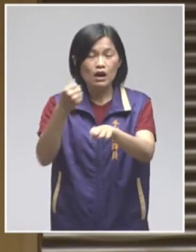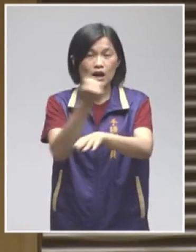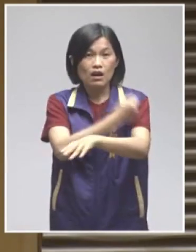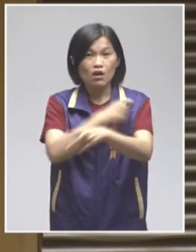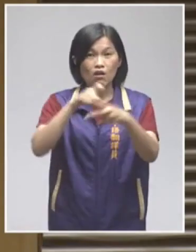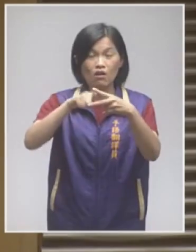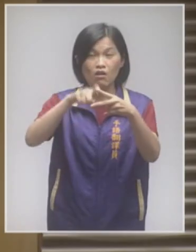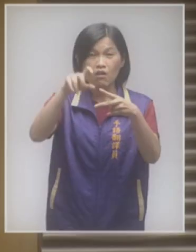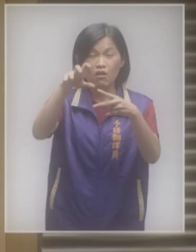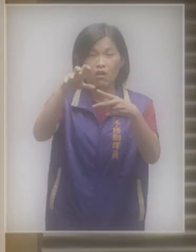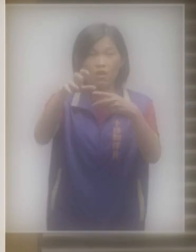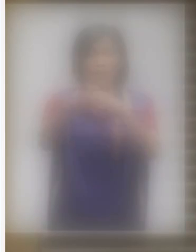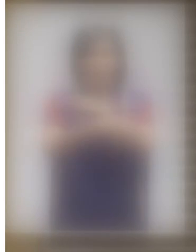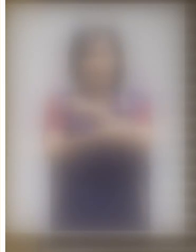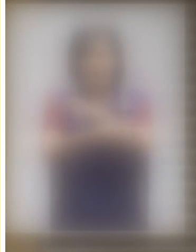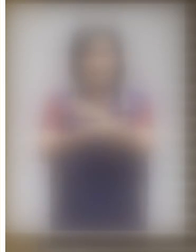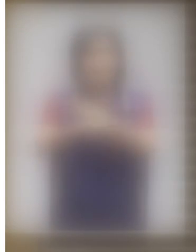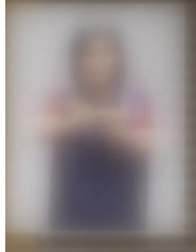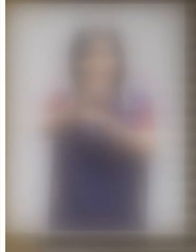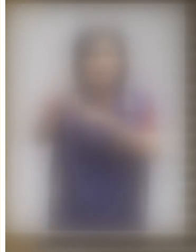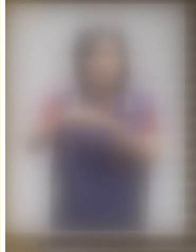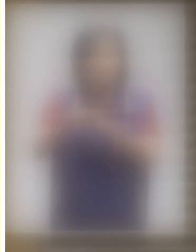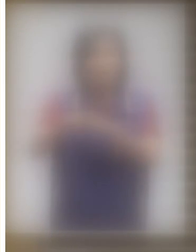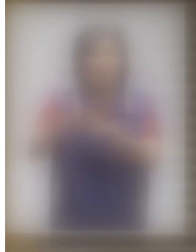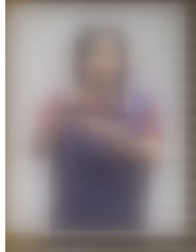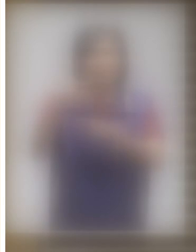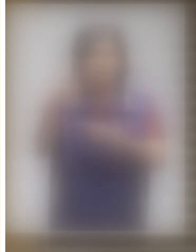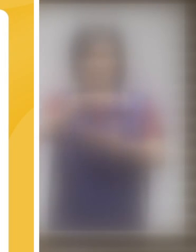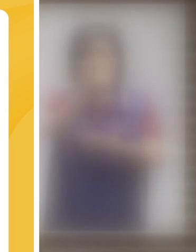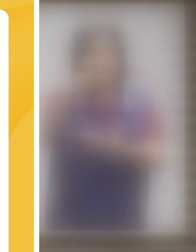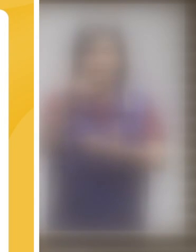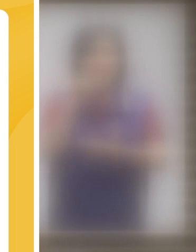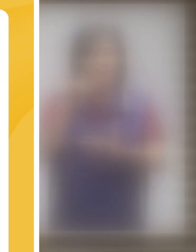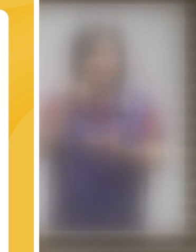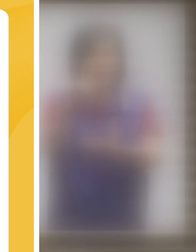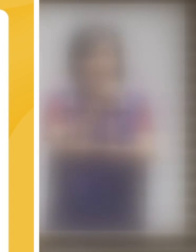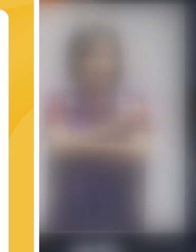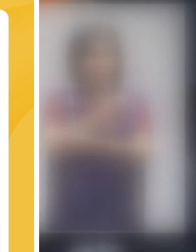工因为疫情请假的4种请假依据，民众也要多注意相